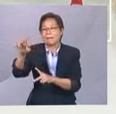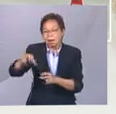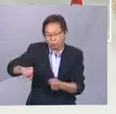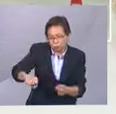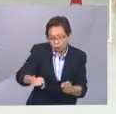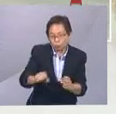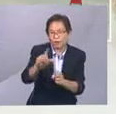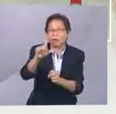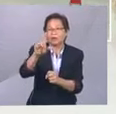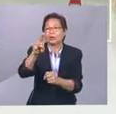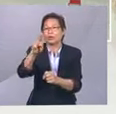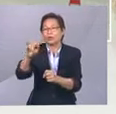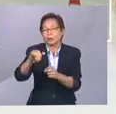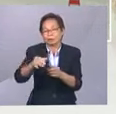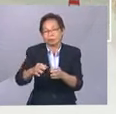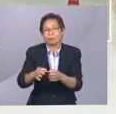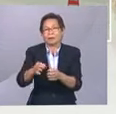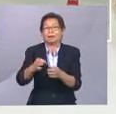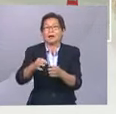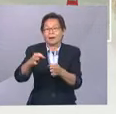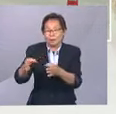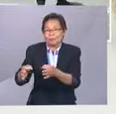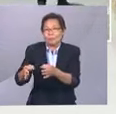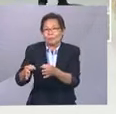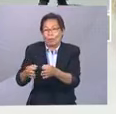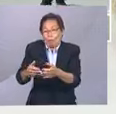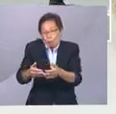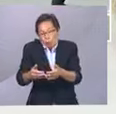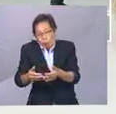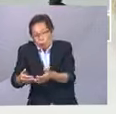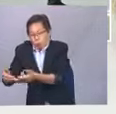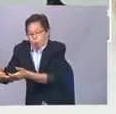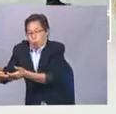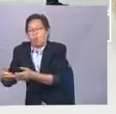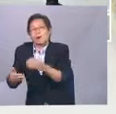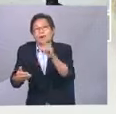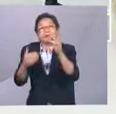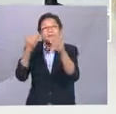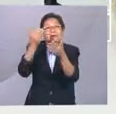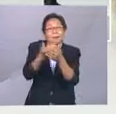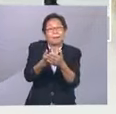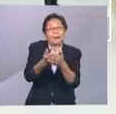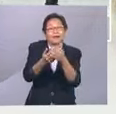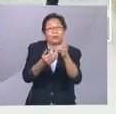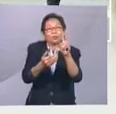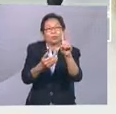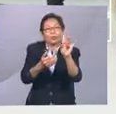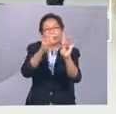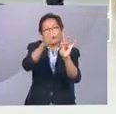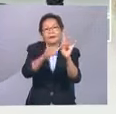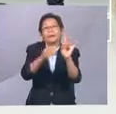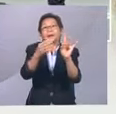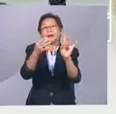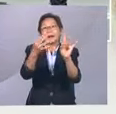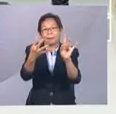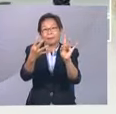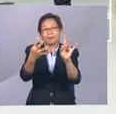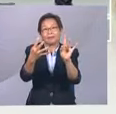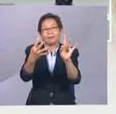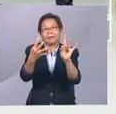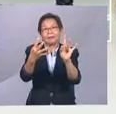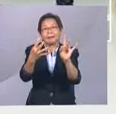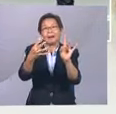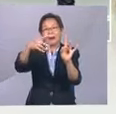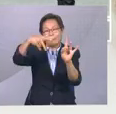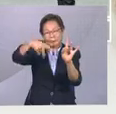We dilanjutkan Pique PD sehingga 28april 2020 membandel